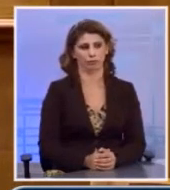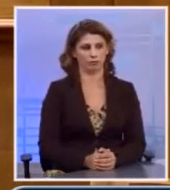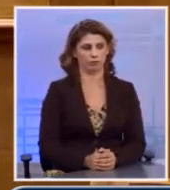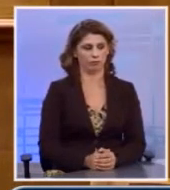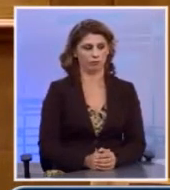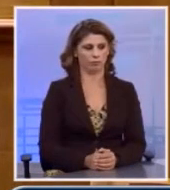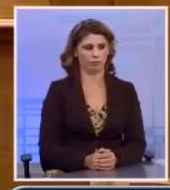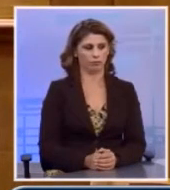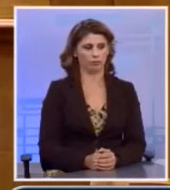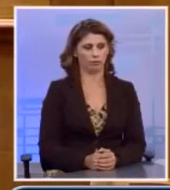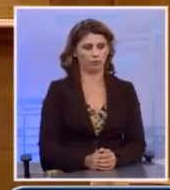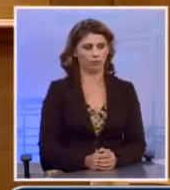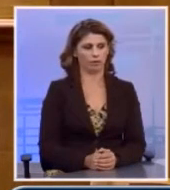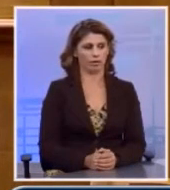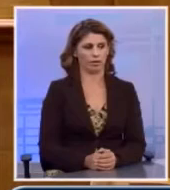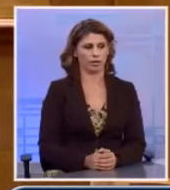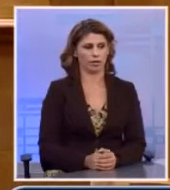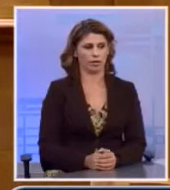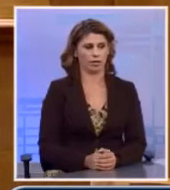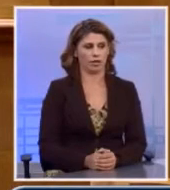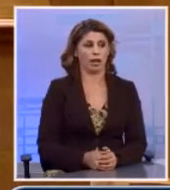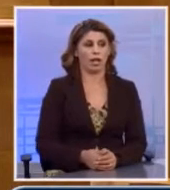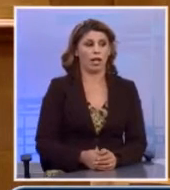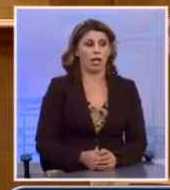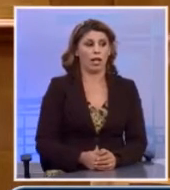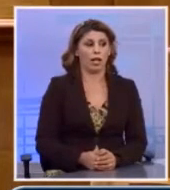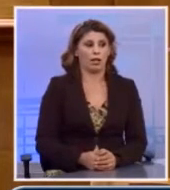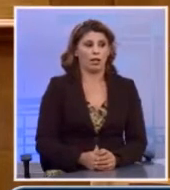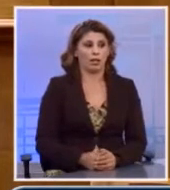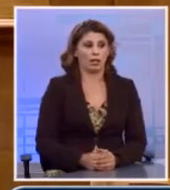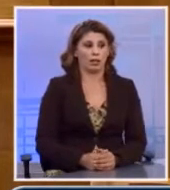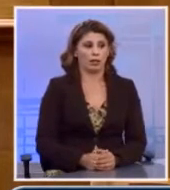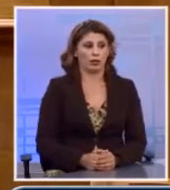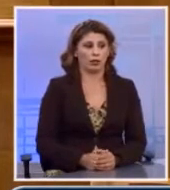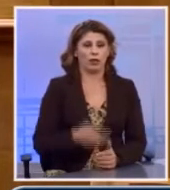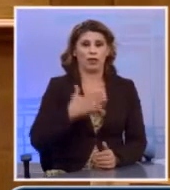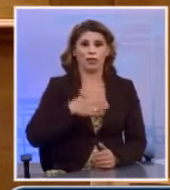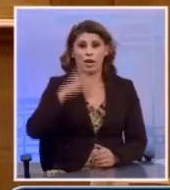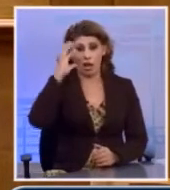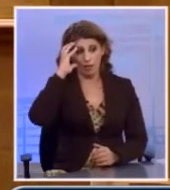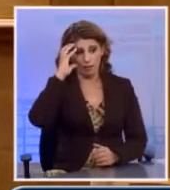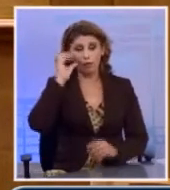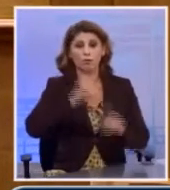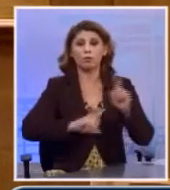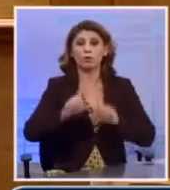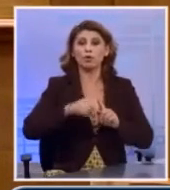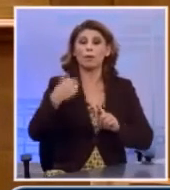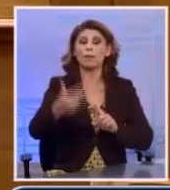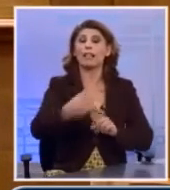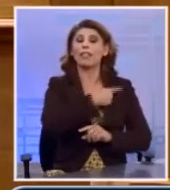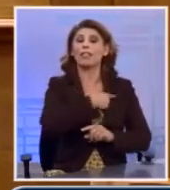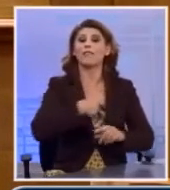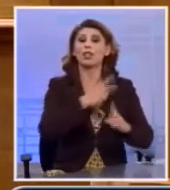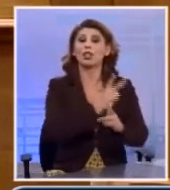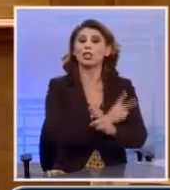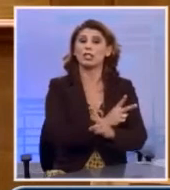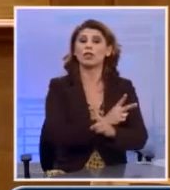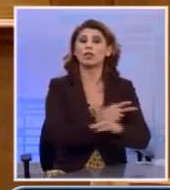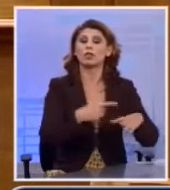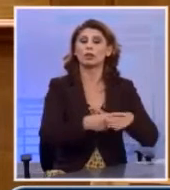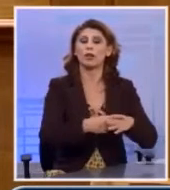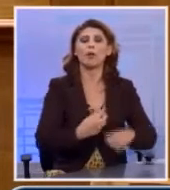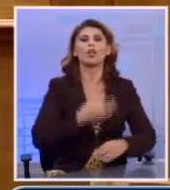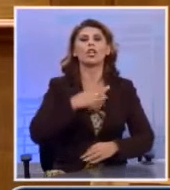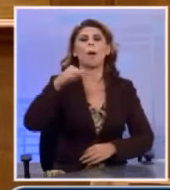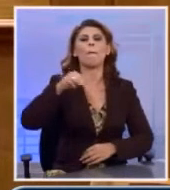Και θέλω να σας θυμίσω επίσης ποιος ήταν στη συνέχεια διευθύνων σύμβουλος τράπεζας. Ο κύριος